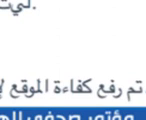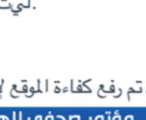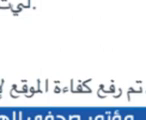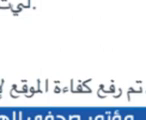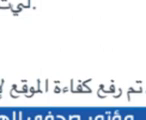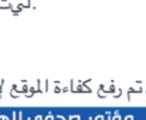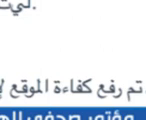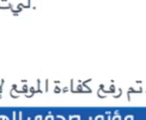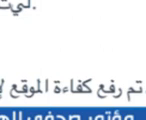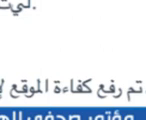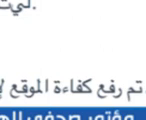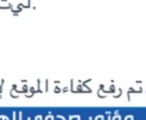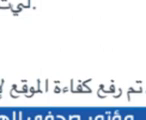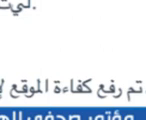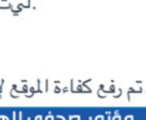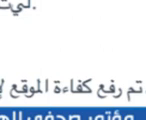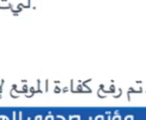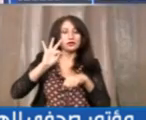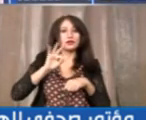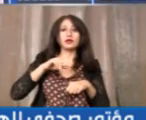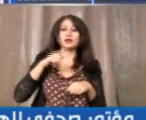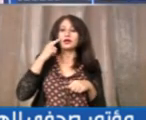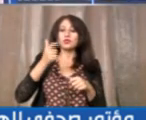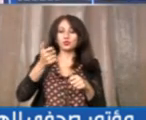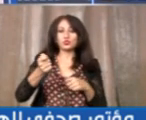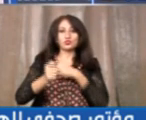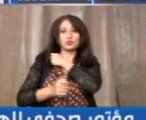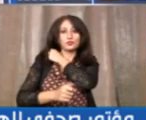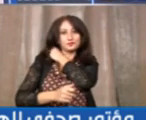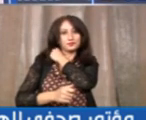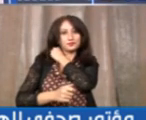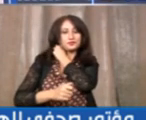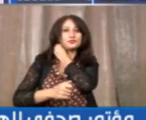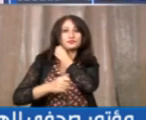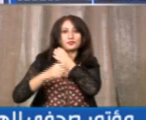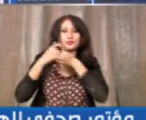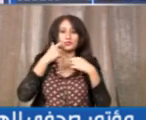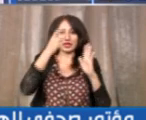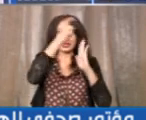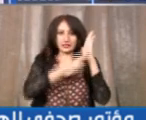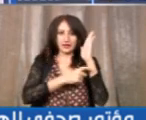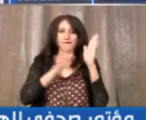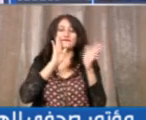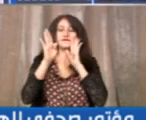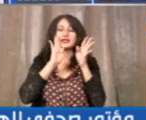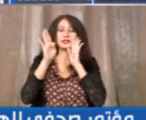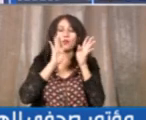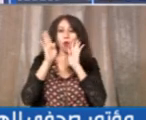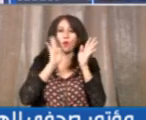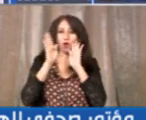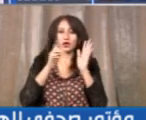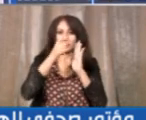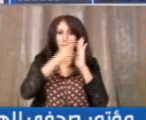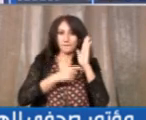ويعرف مقر اللجنه فين الصفحه الرسميه للهيئه دي صفحه الفيسبوك ودي